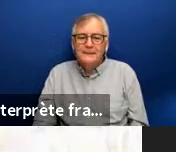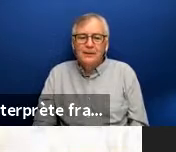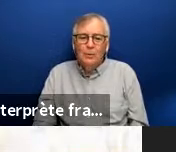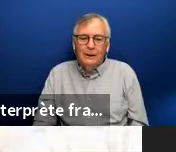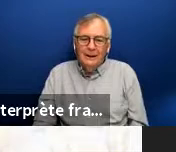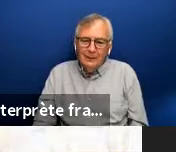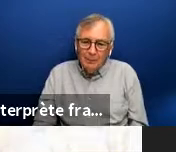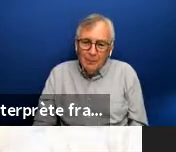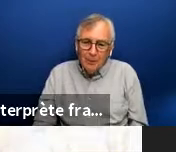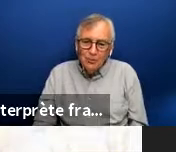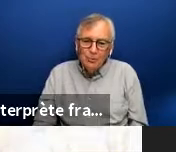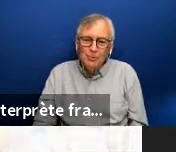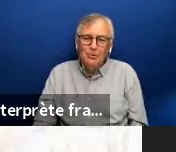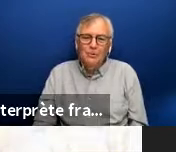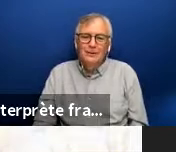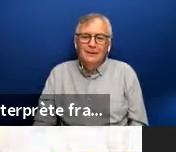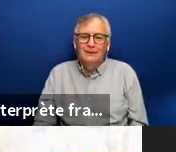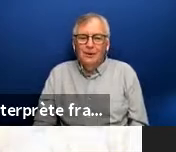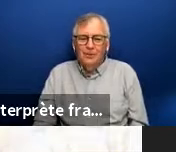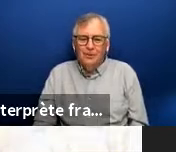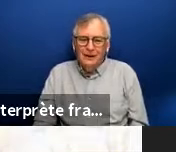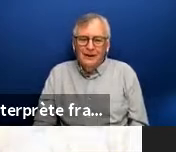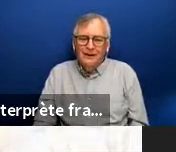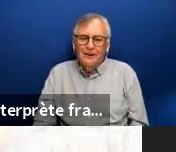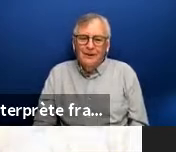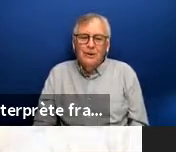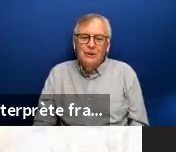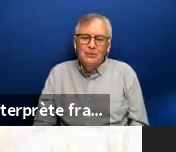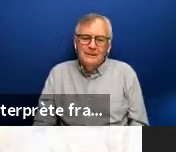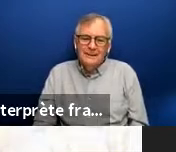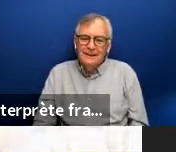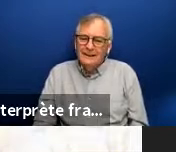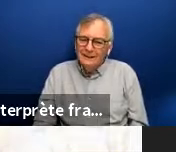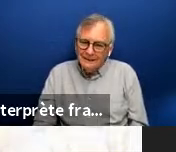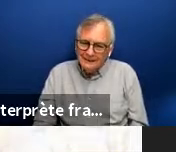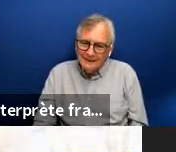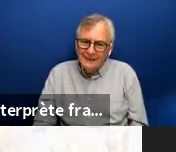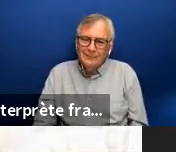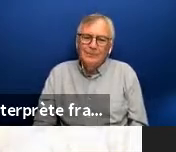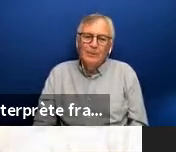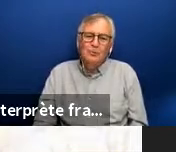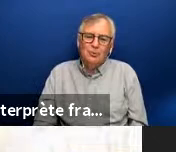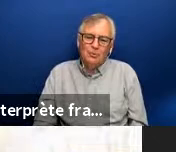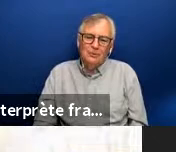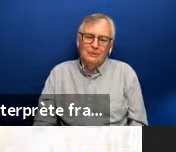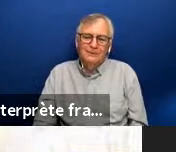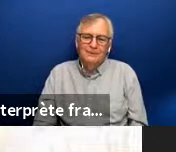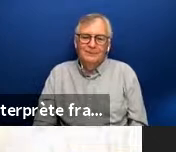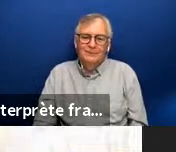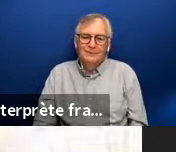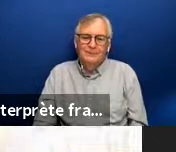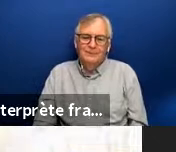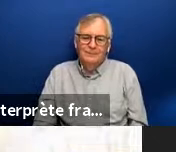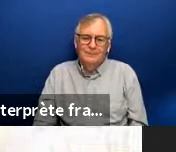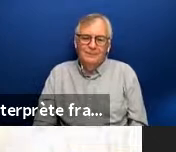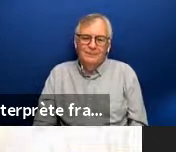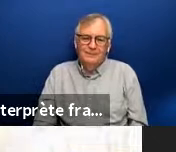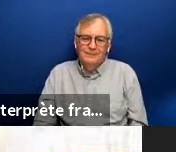casquette pour saluer. Bonjour. Donc, l'origine du signe, c'est bonjour.